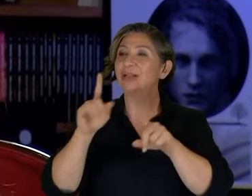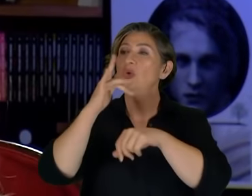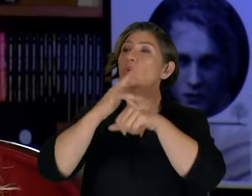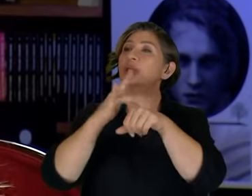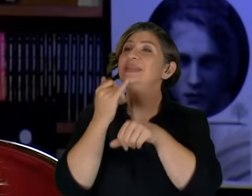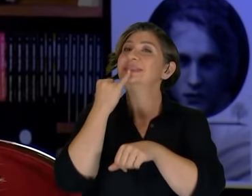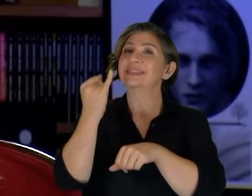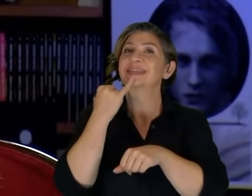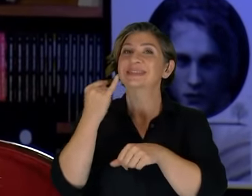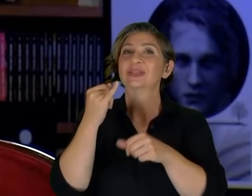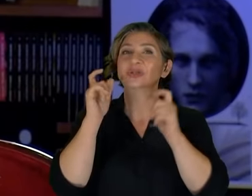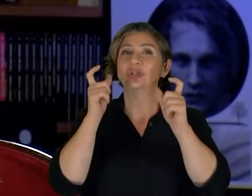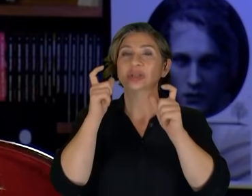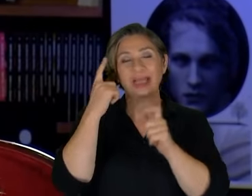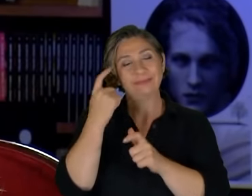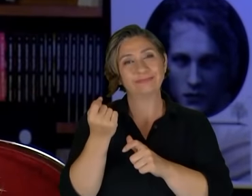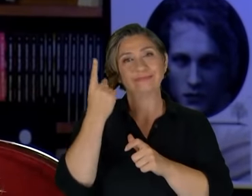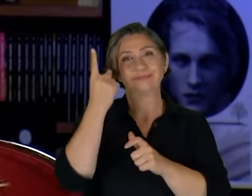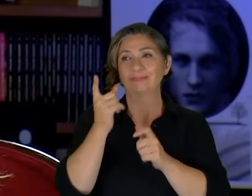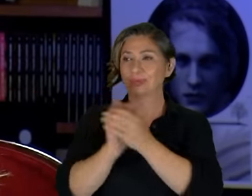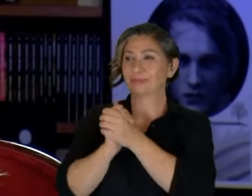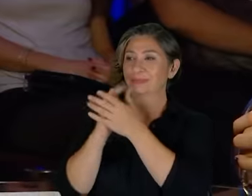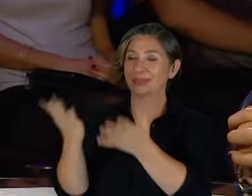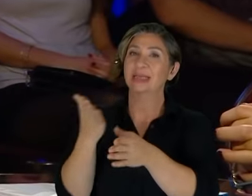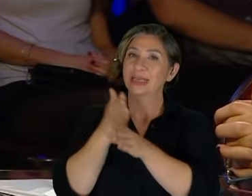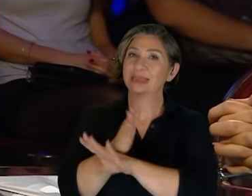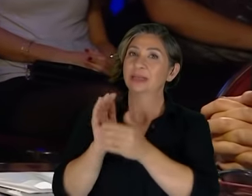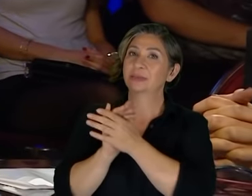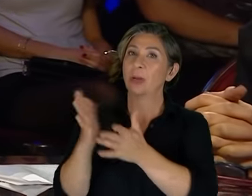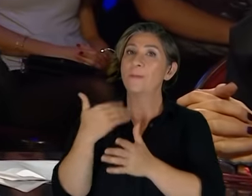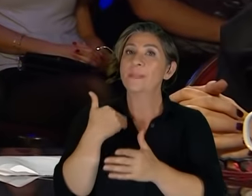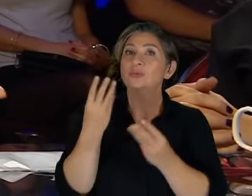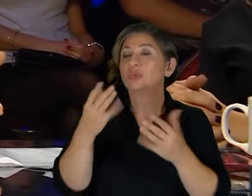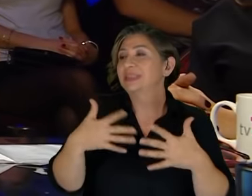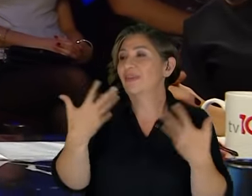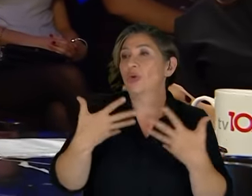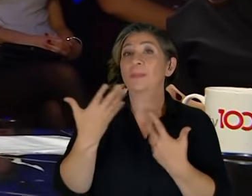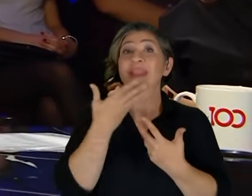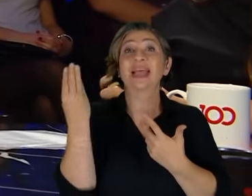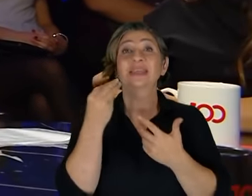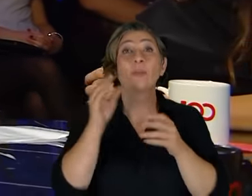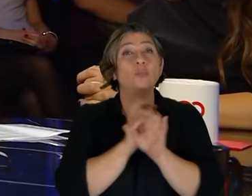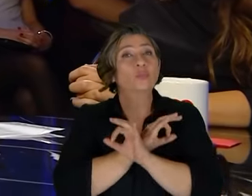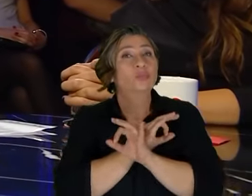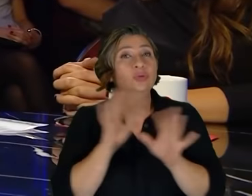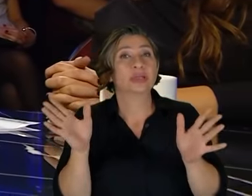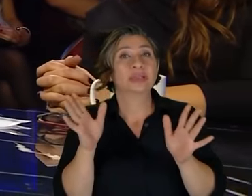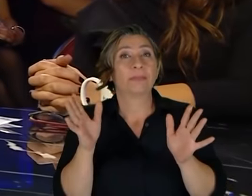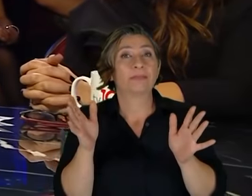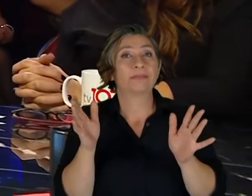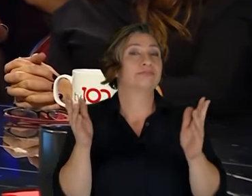ziyaretiyle böyle bir sosyal girişime kutluyoruz başladım. Size. Teşekkür gerçekten. Ederim, sağ olun. Ben çok seviyorum. Gençler muhteşem